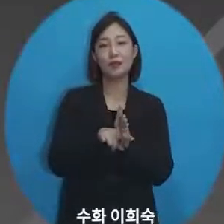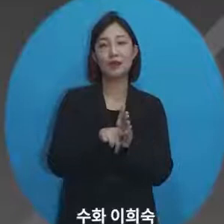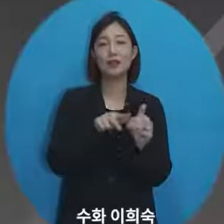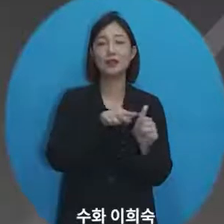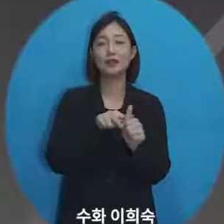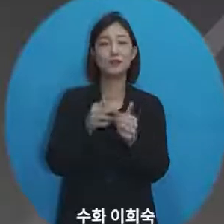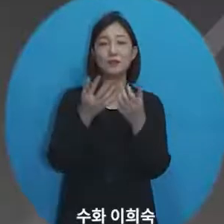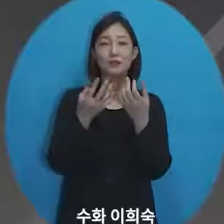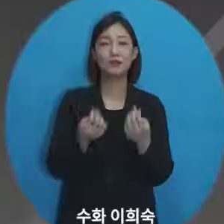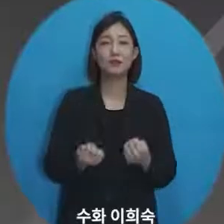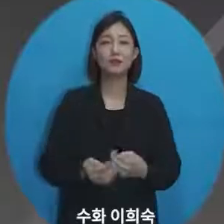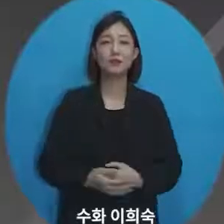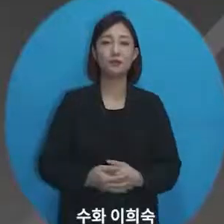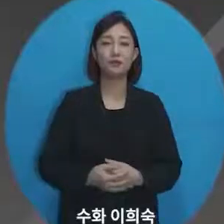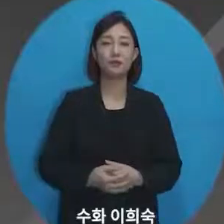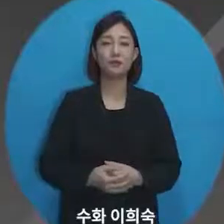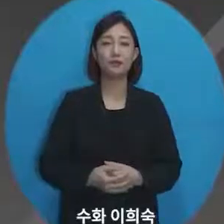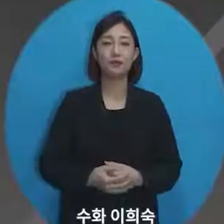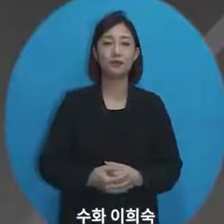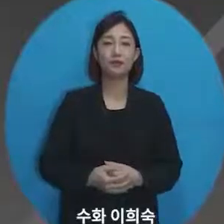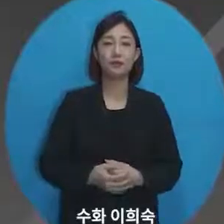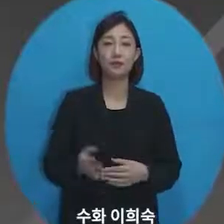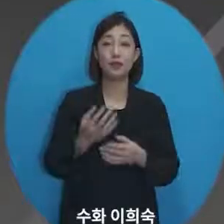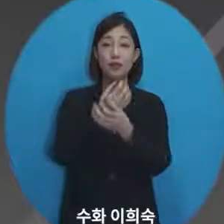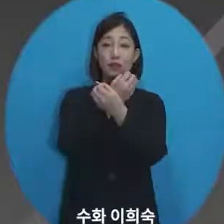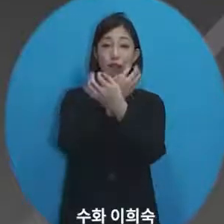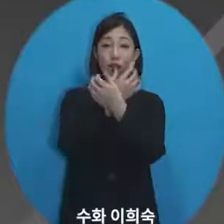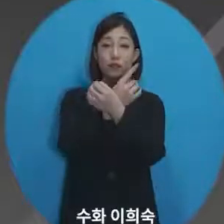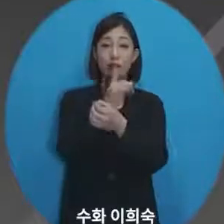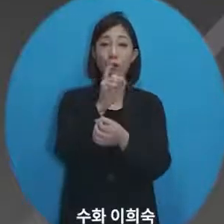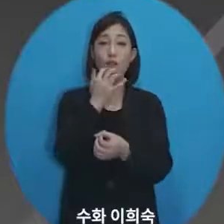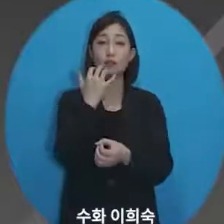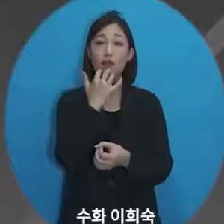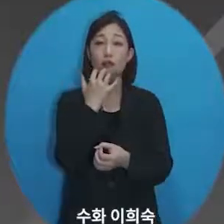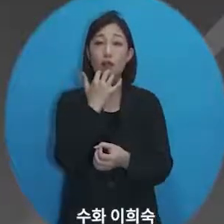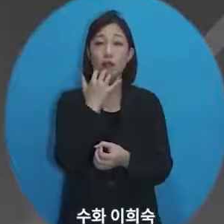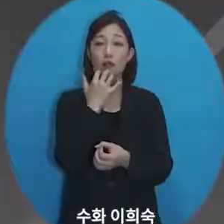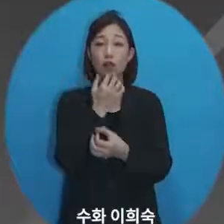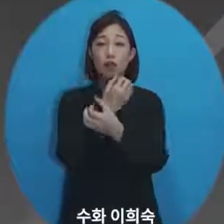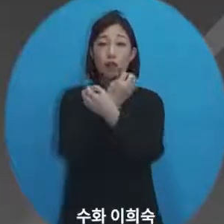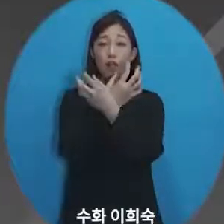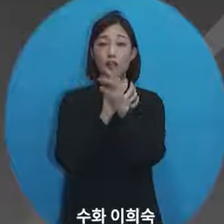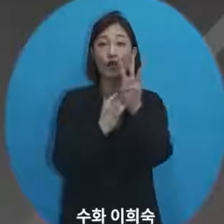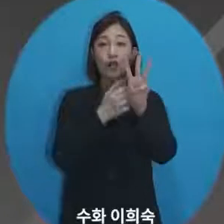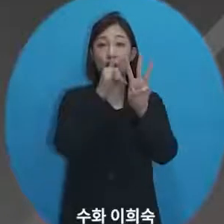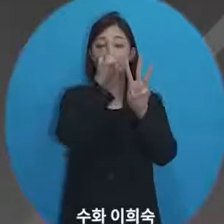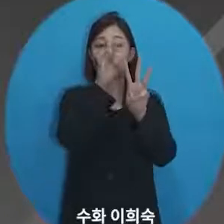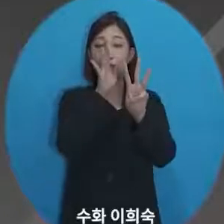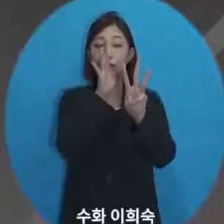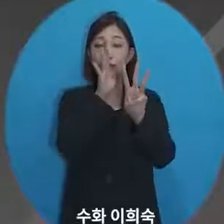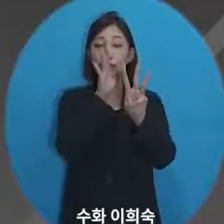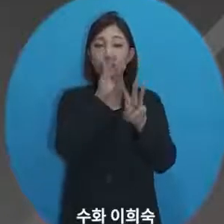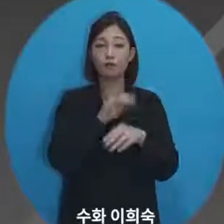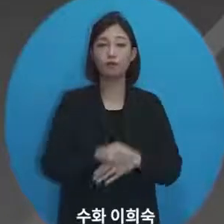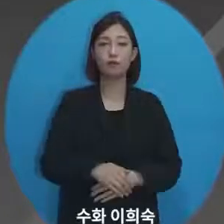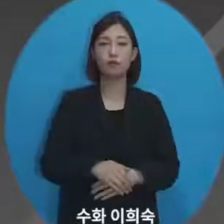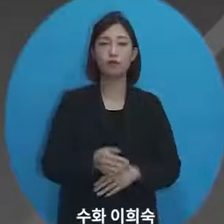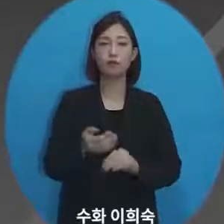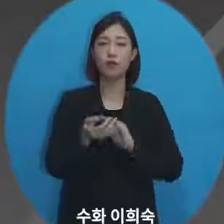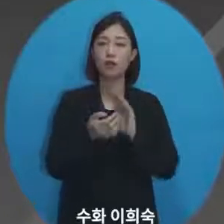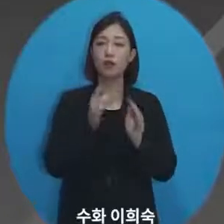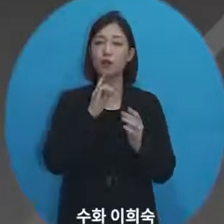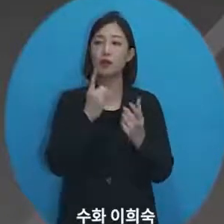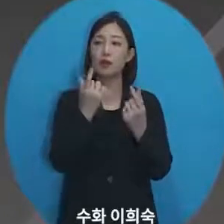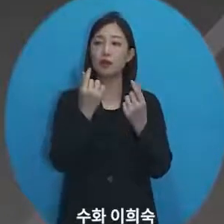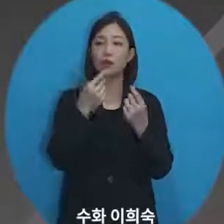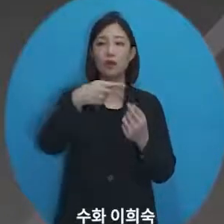지금 신호등에서는 우리가 많이 보는 이제 초록색, 노란색, 빨간색으로 되어 있는데요. 우리가 저시력이라든지 색각장애,